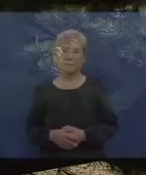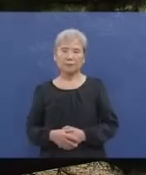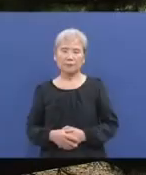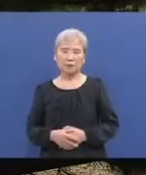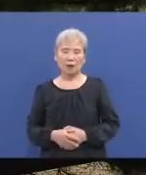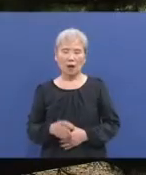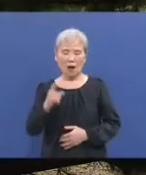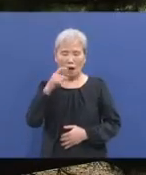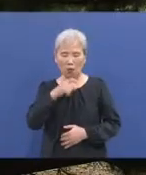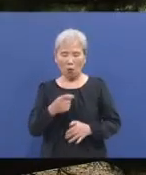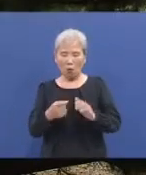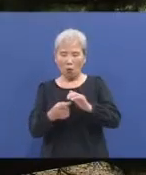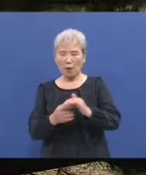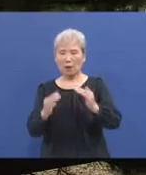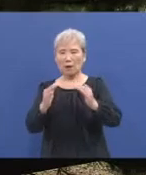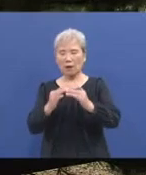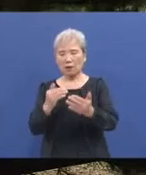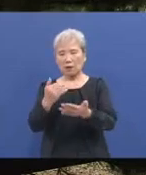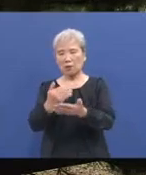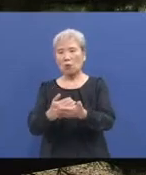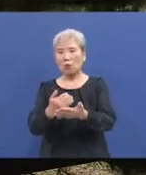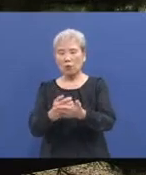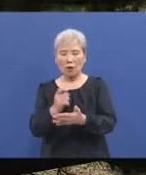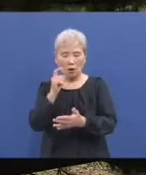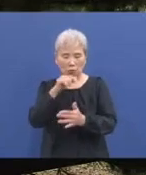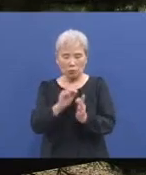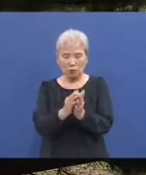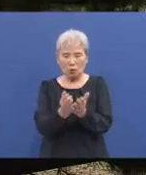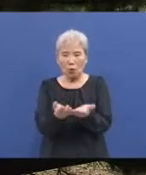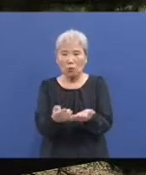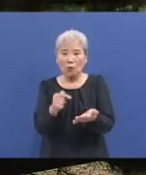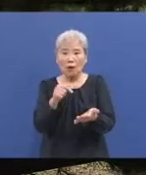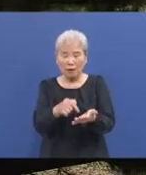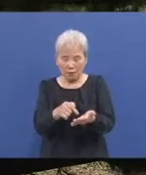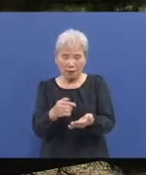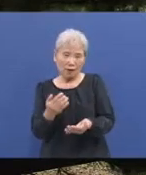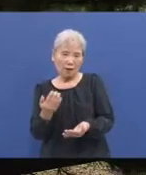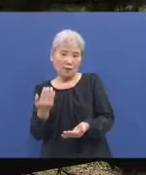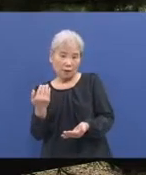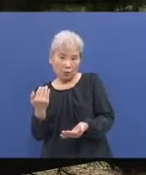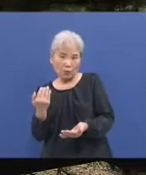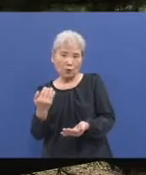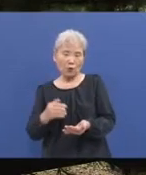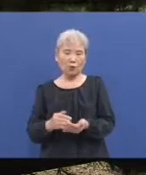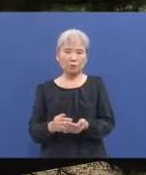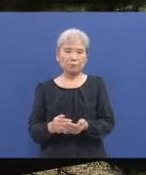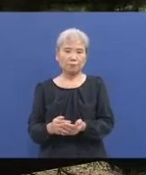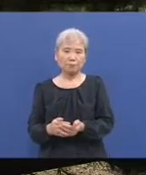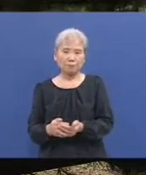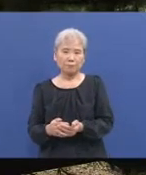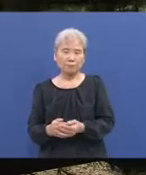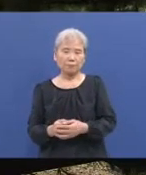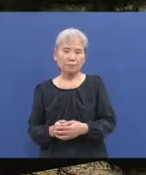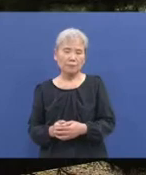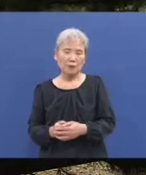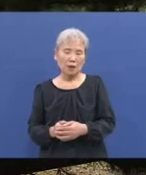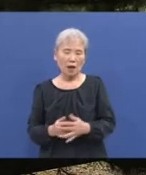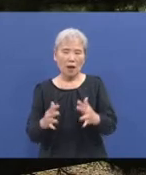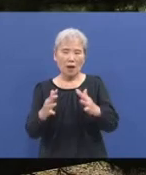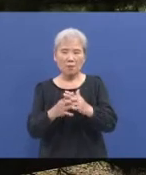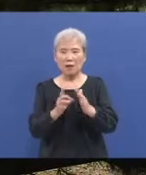この小畑家に残っている古文書の中に、この先ほど の大神宮社 の宮